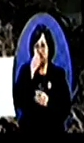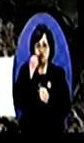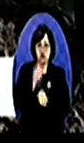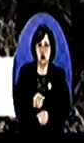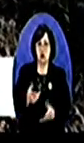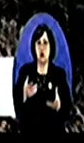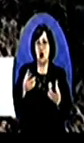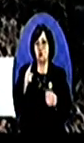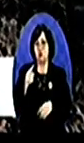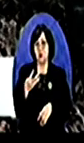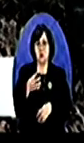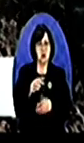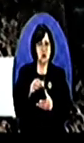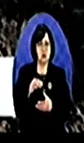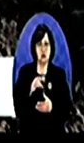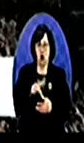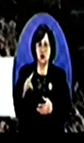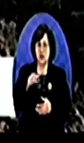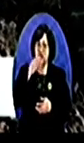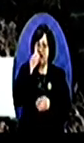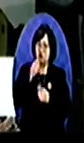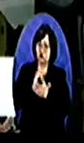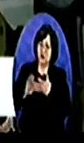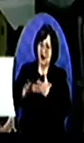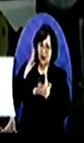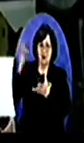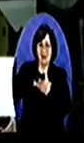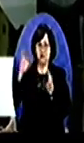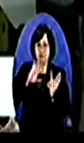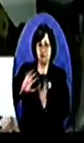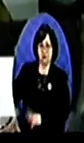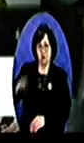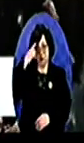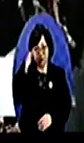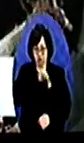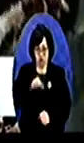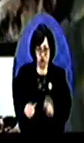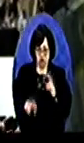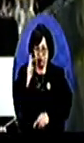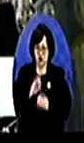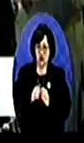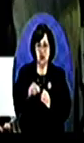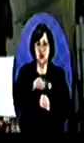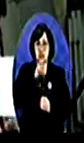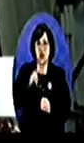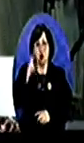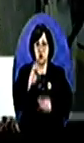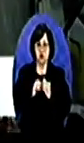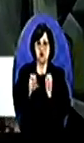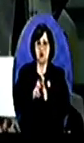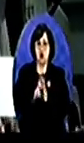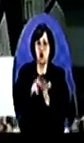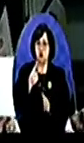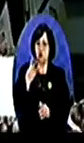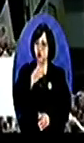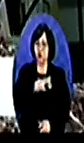төгрөгийн төлөвийн ургийг импортоор авдаг. Тэгвэл одоо дотооддоо үйлдвэрлэх боломж бий болсон гэсэн үг юм а. Үйлдвэр өдөрт 24 тонн төлөвийн ургийг малын